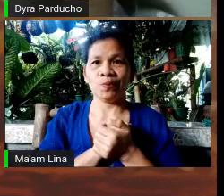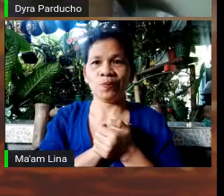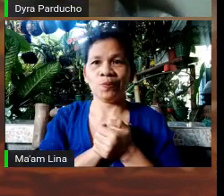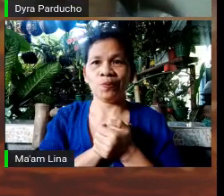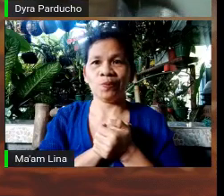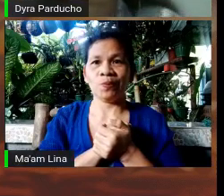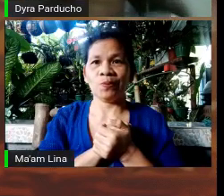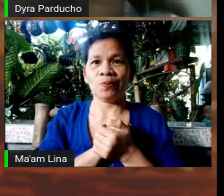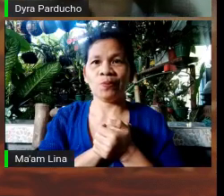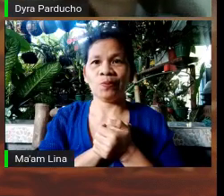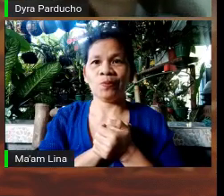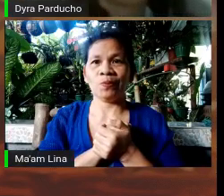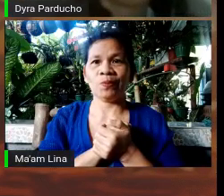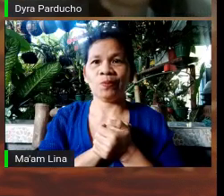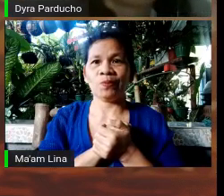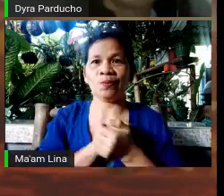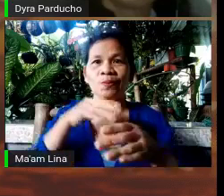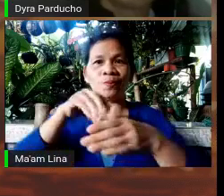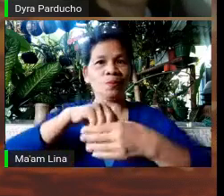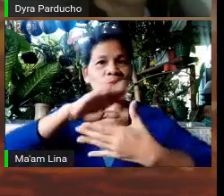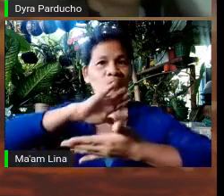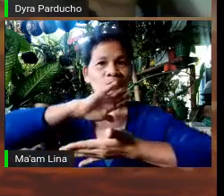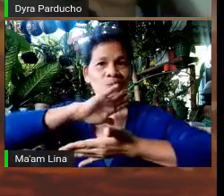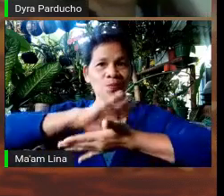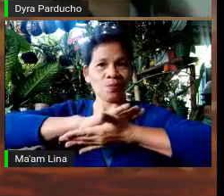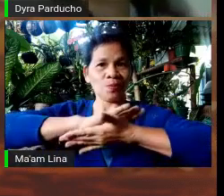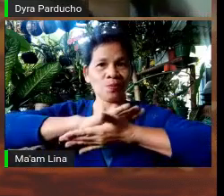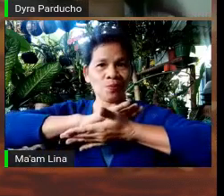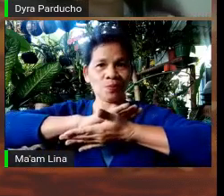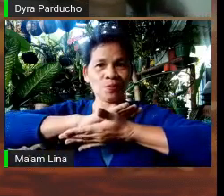Yan po. Ang nasa loob po noong